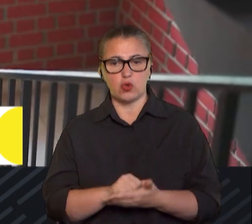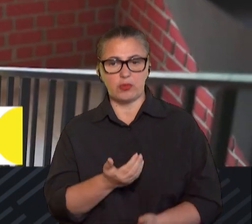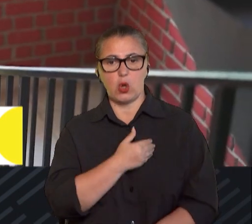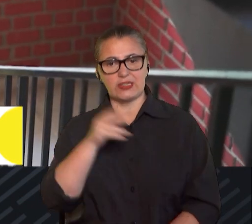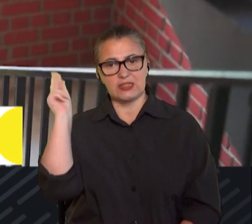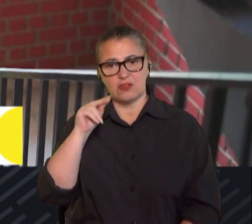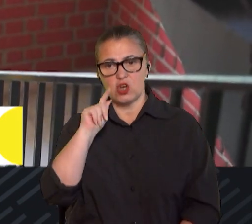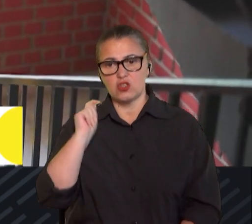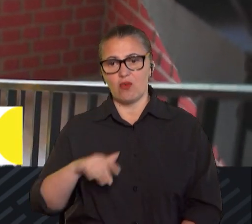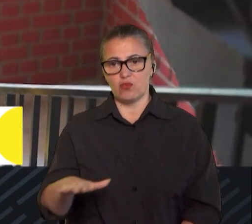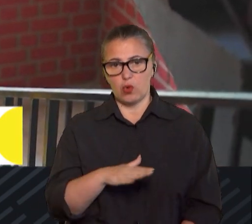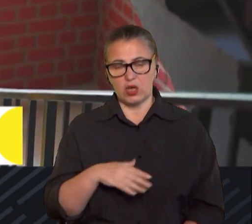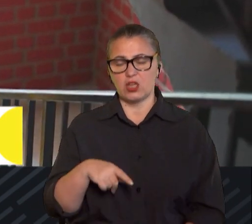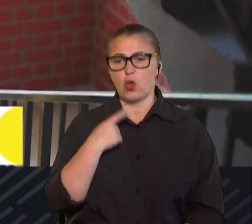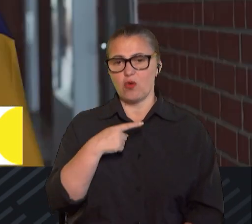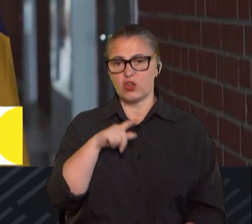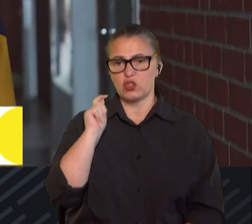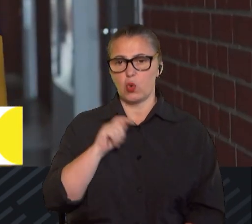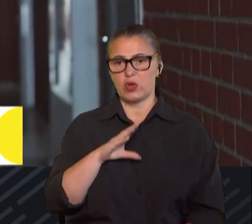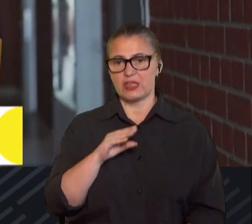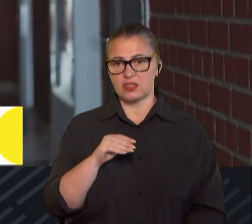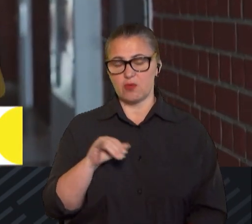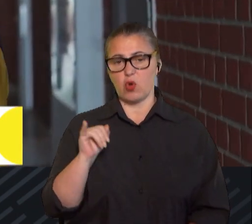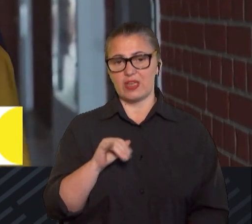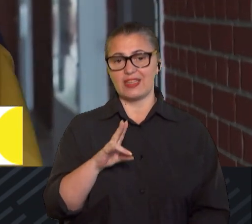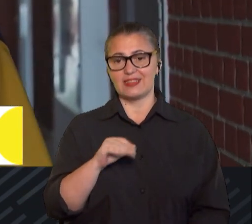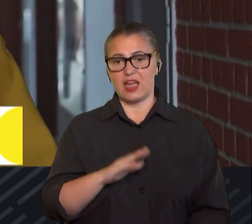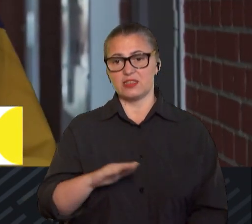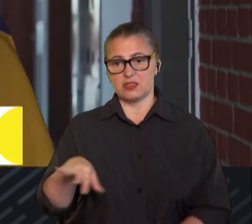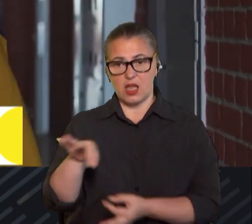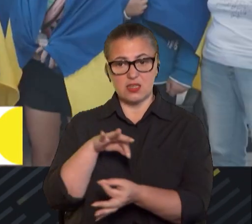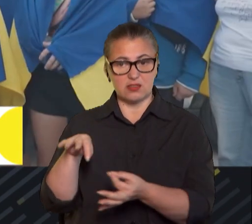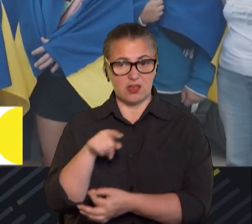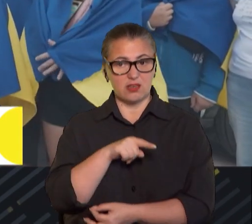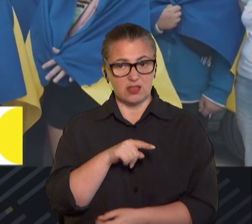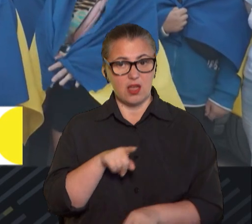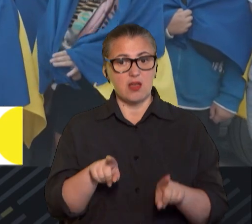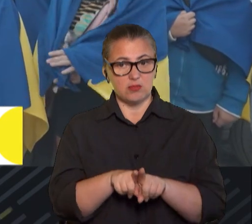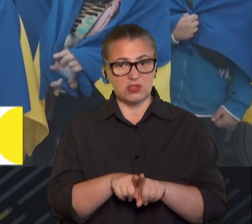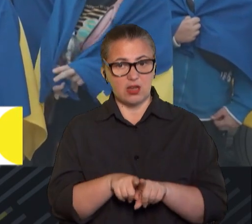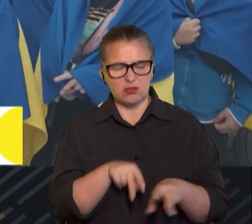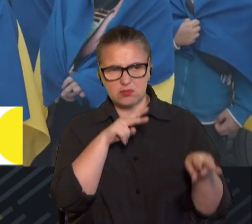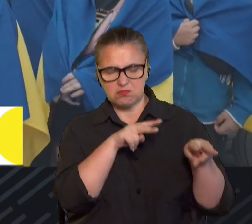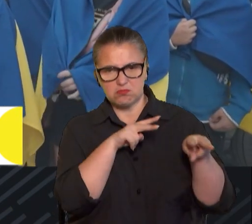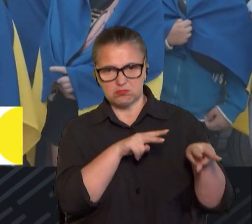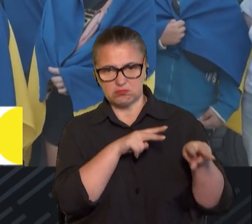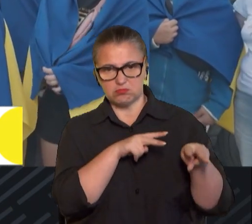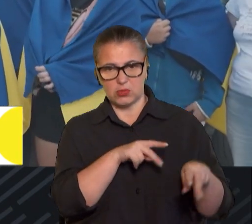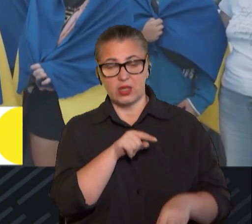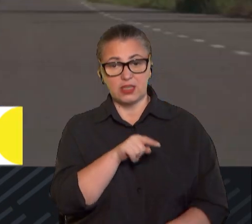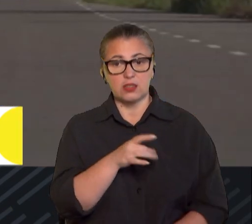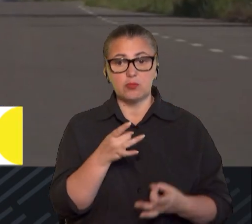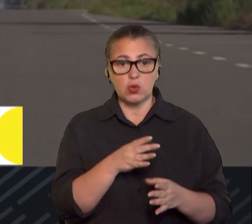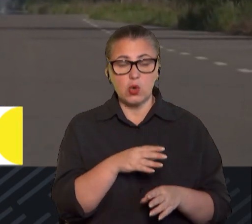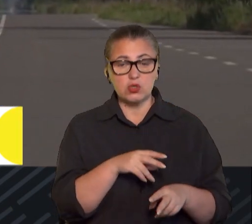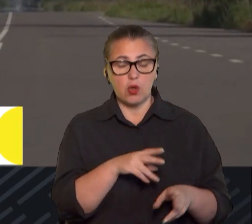в Україні, вони хотіли говорити українською. І на дітей-сиріт також там особлива увага. На них просто